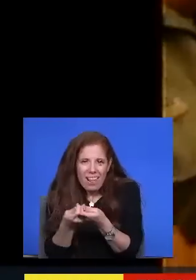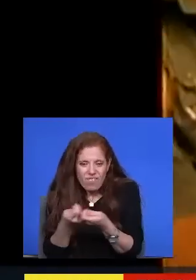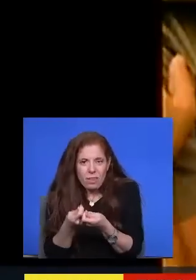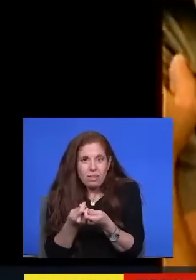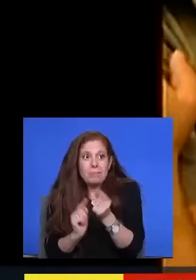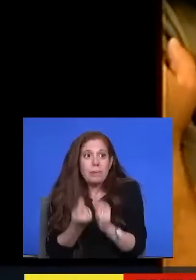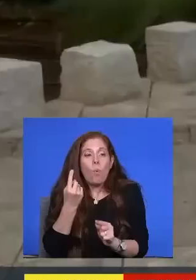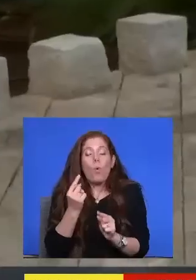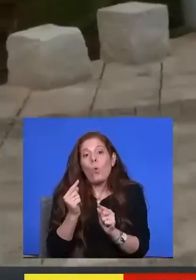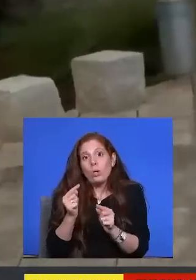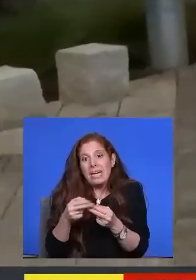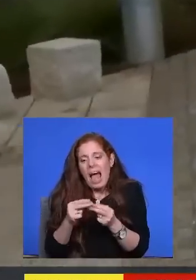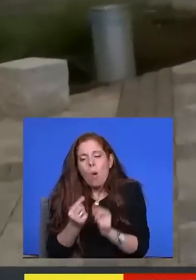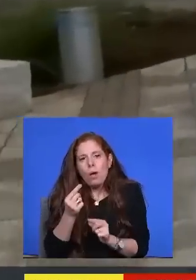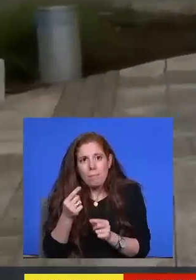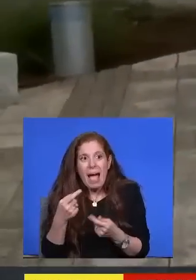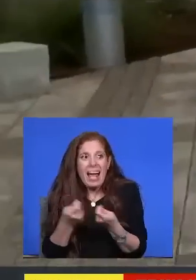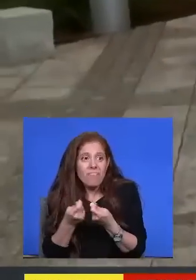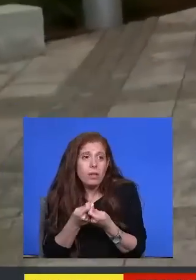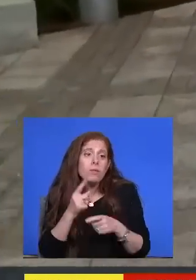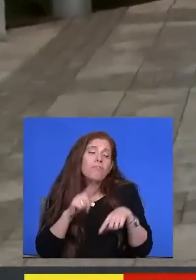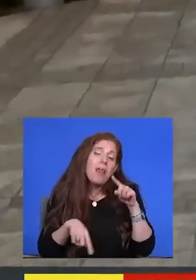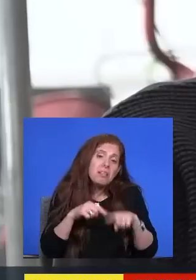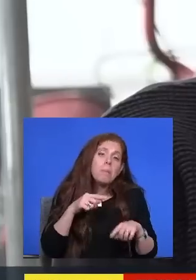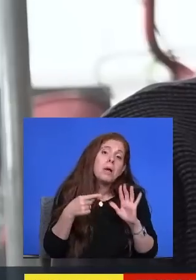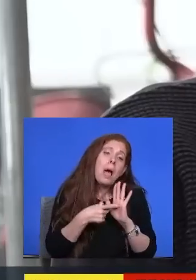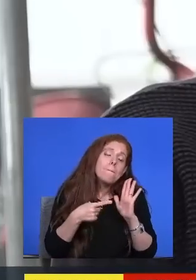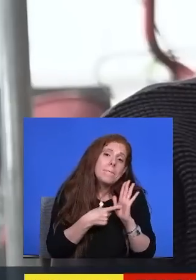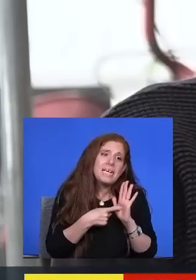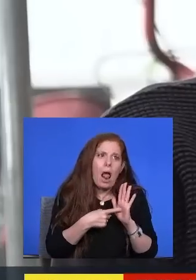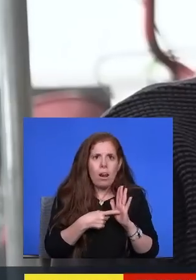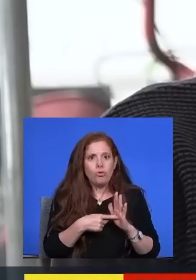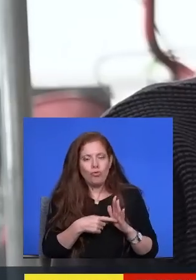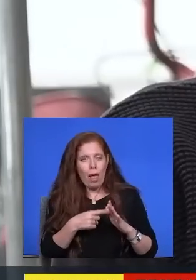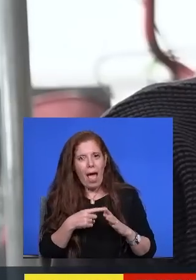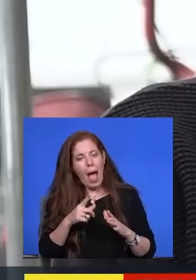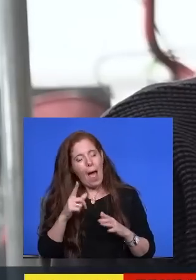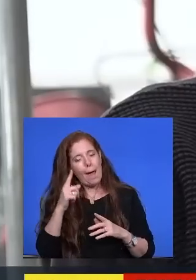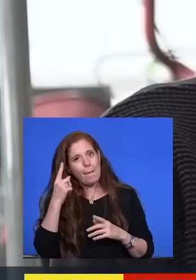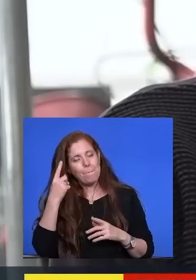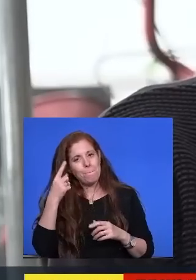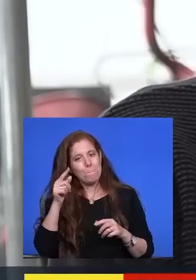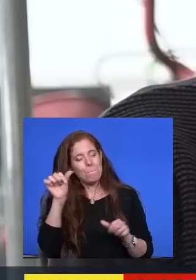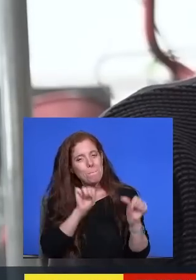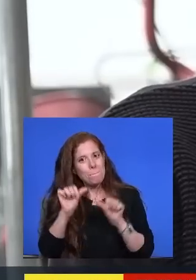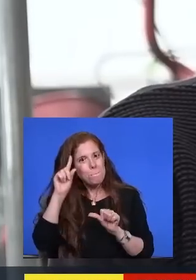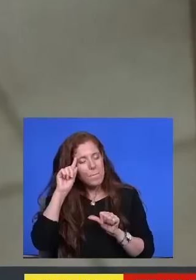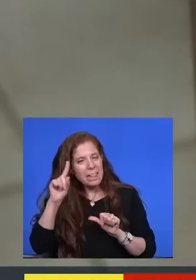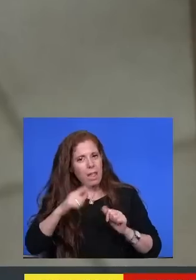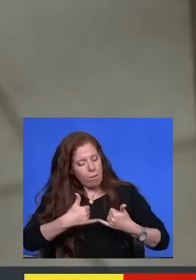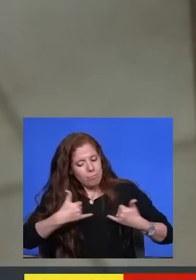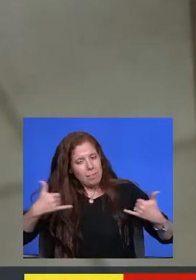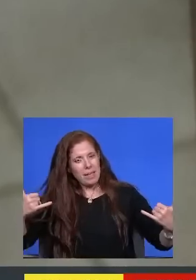לאירועים הרלוונטיים, ולעיתים גם בשל התקדמות המדע, בשל התקדמות האפשרות לחקור